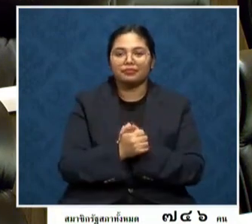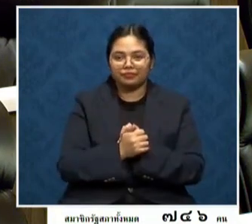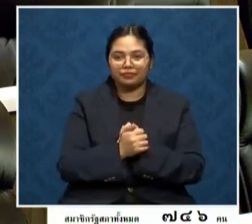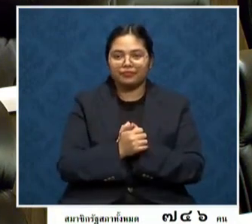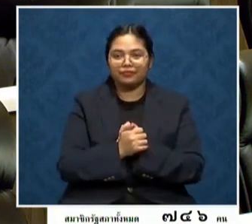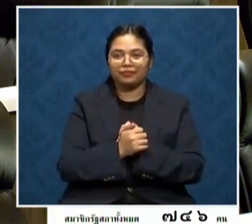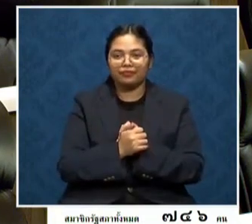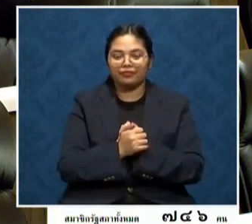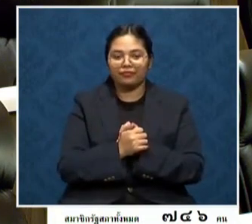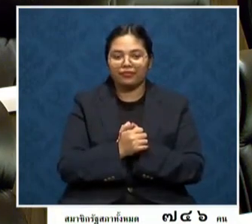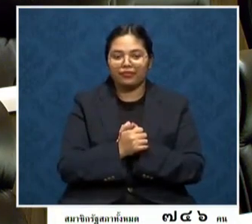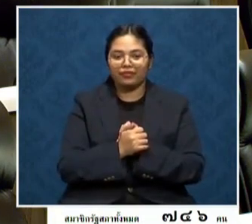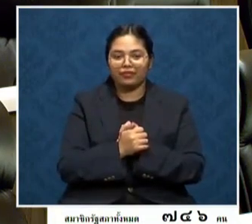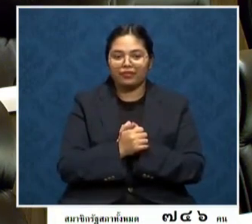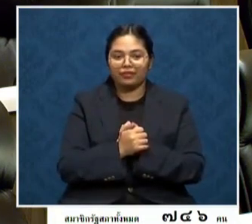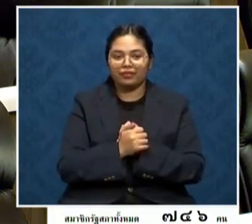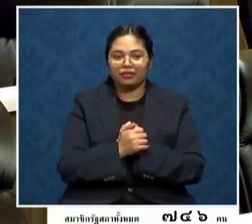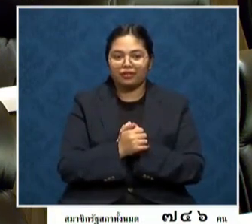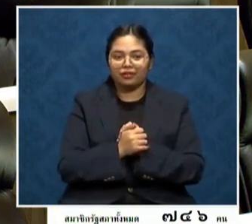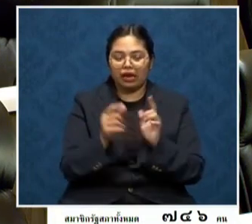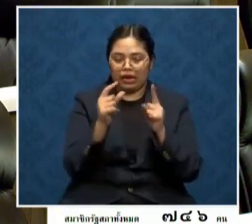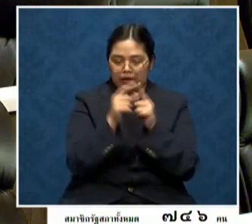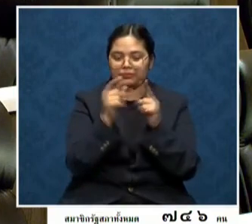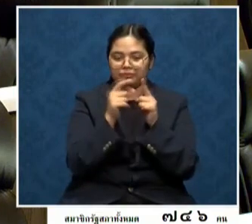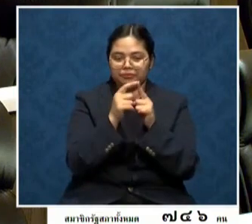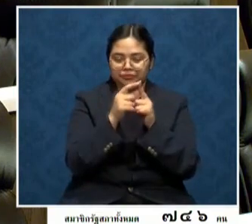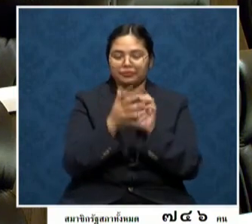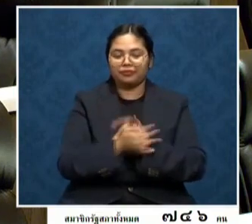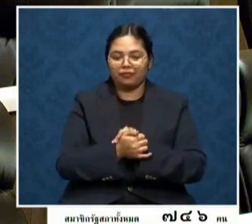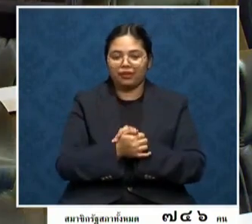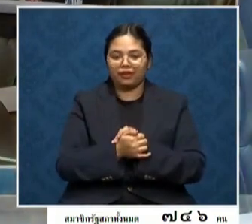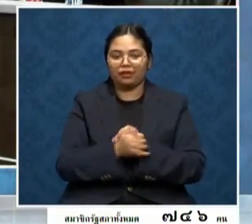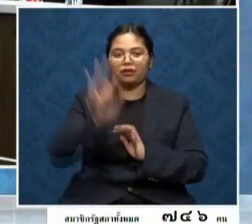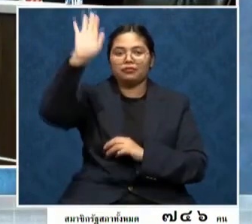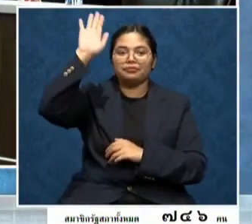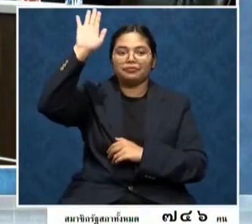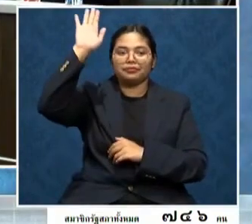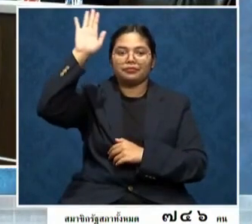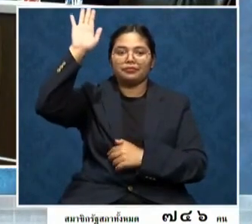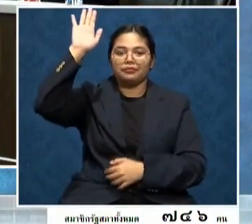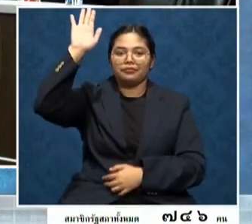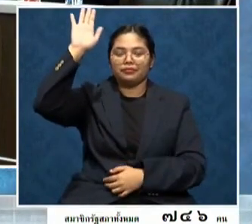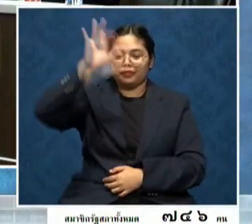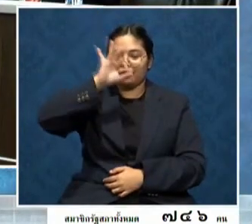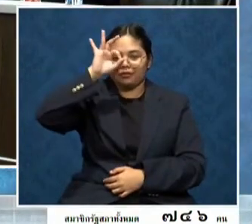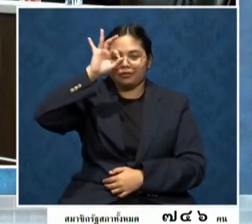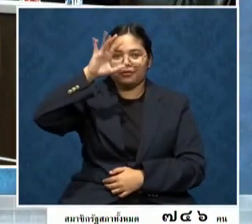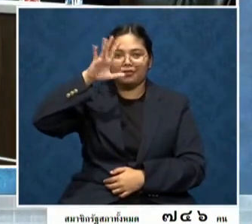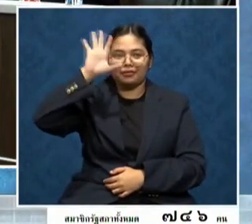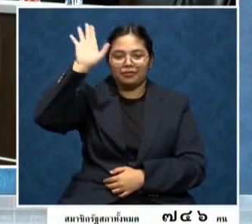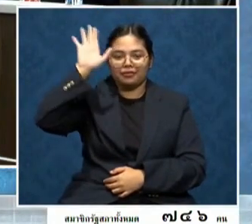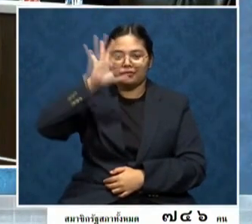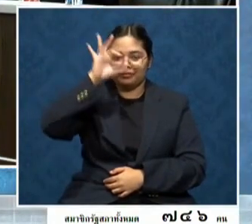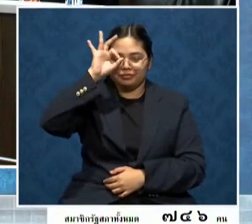จน์ครับพูดกันสักนิดนึงนะครับ ท่านประธานที่เคารพครับ ครับ ผมขอประท้วงครับท่านสรัชนันท์